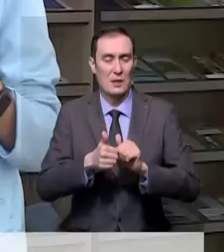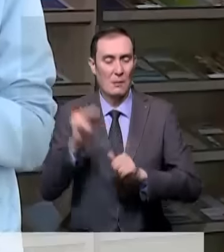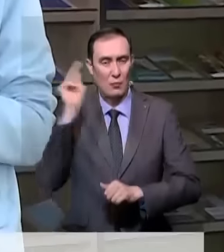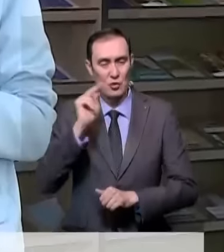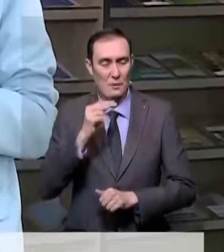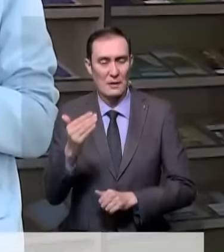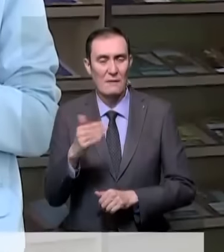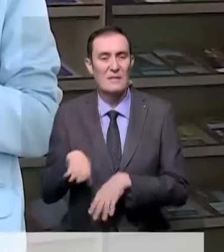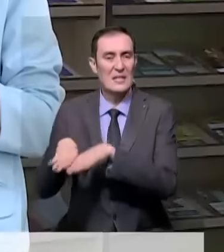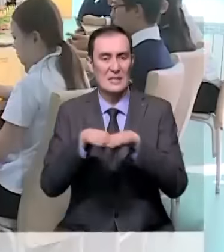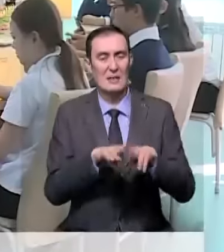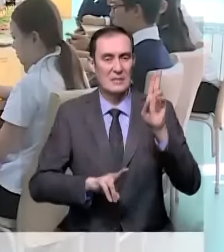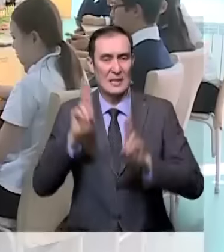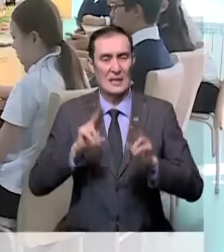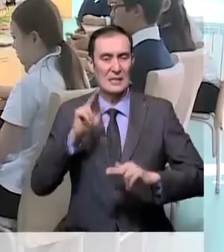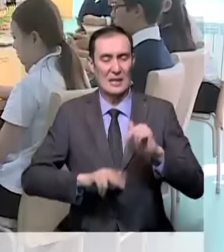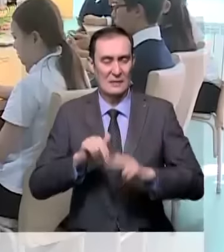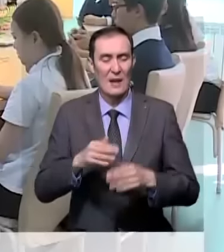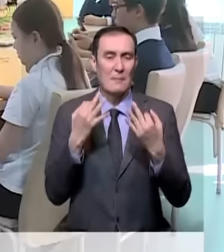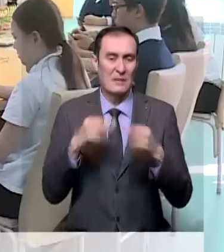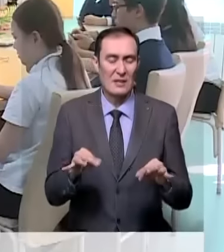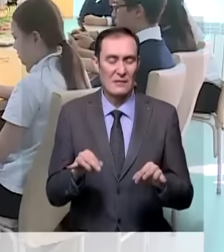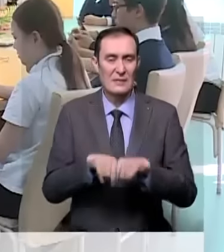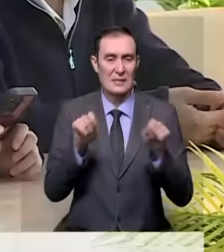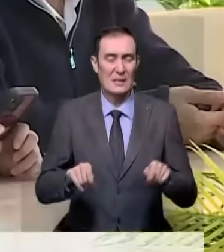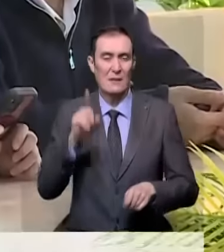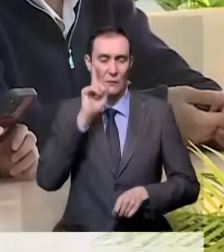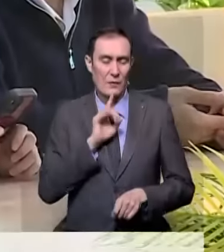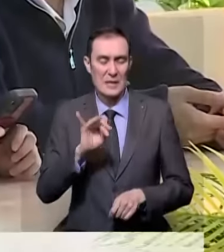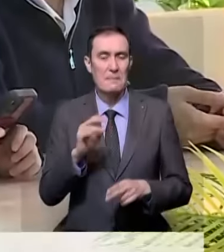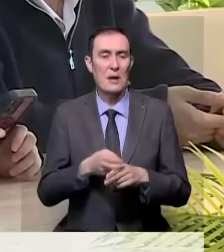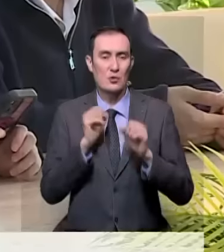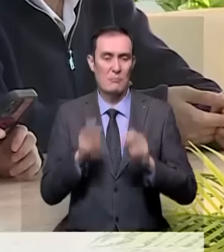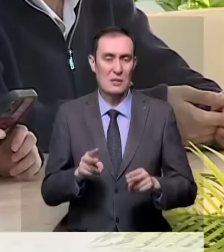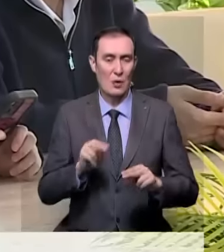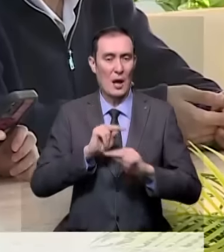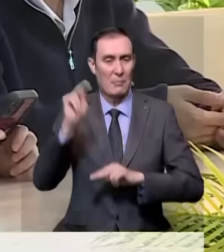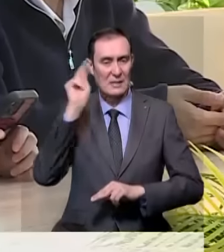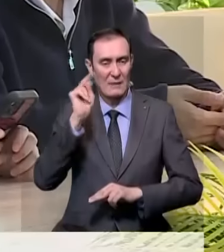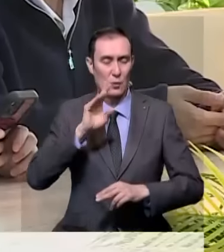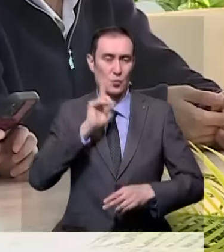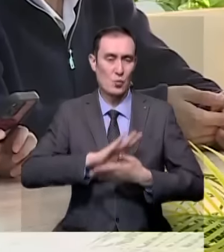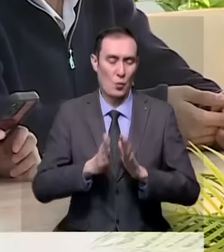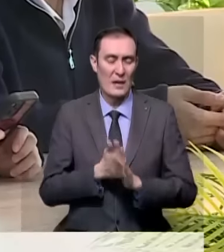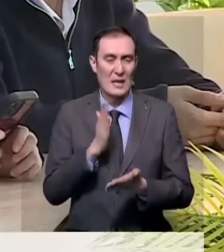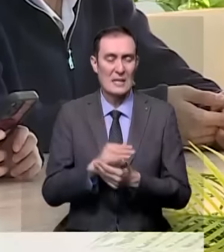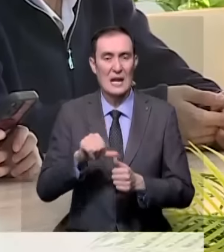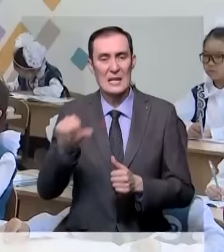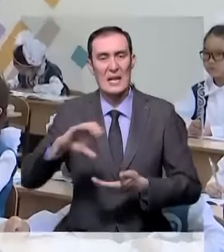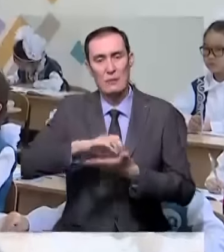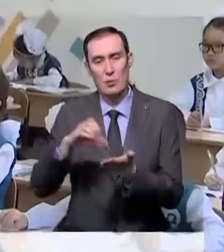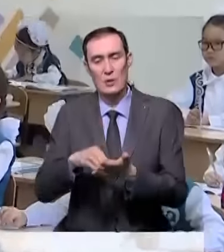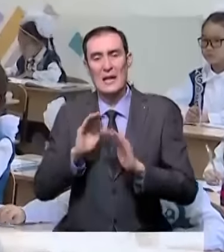особенность в едином стандарте строительства, позволяющем создать функциональную и безопасную образовательную среду. В них есть отдельные блоки